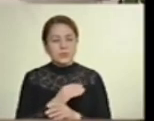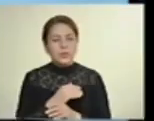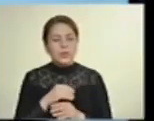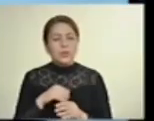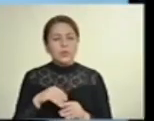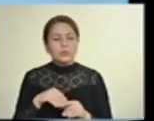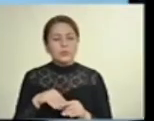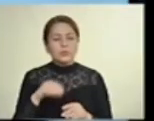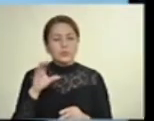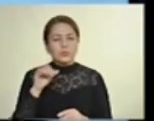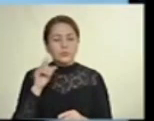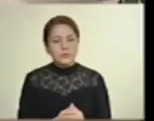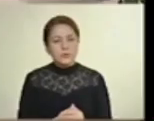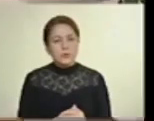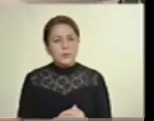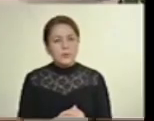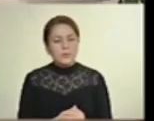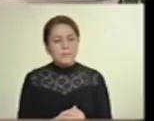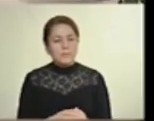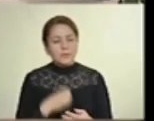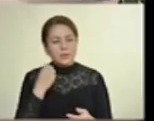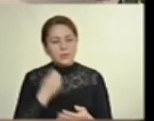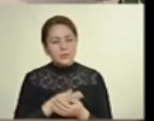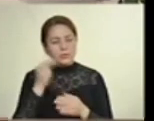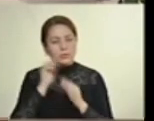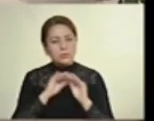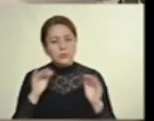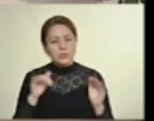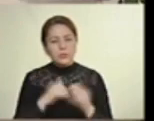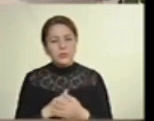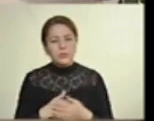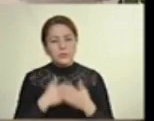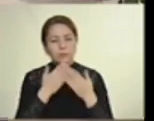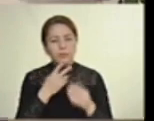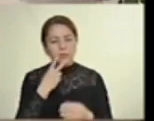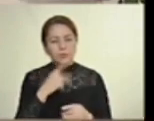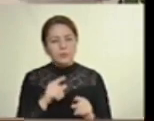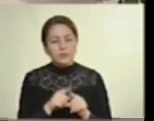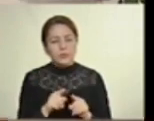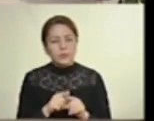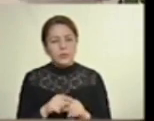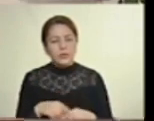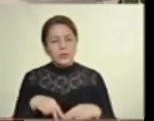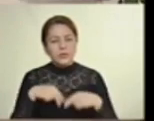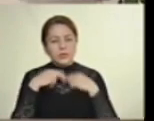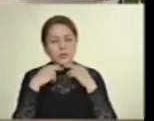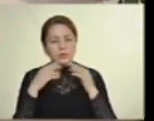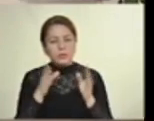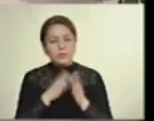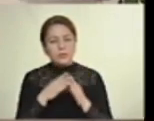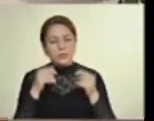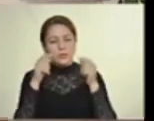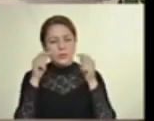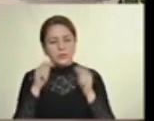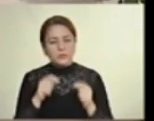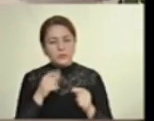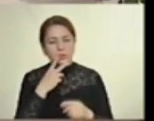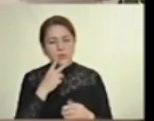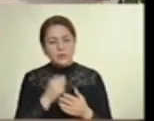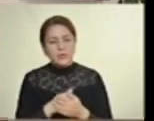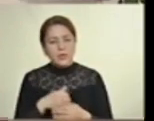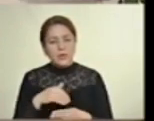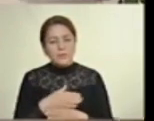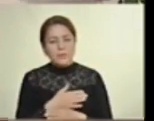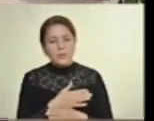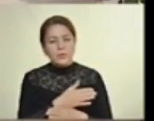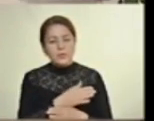suzgich pufagi mavzusi. Aziz o'quvchilar, mana ko'rib turganingizdek, e'tibor bilan rasmga qaraydigan bo'lsangiz,